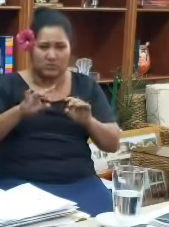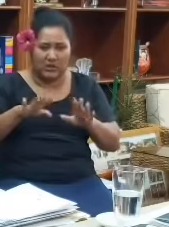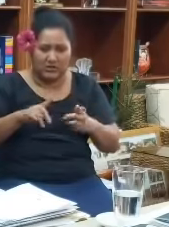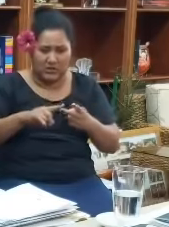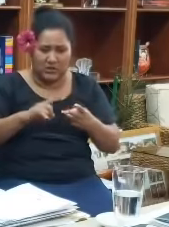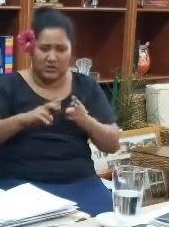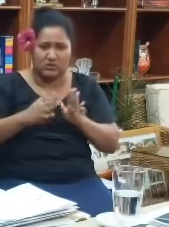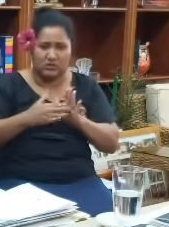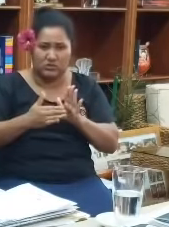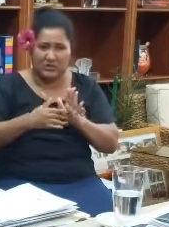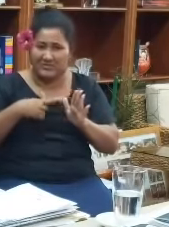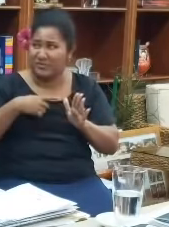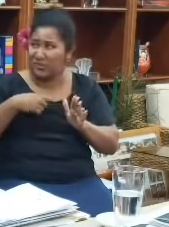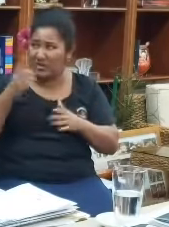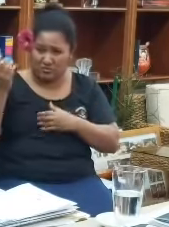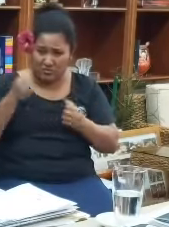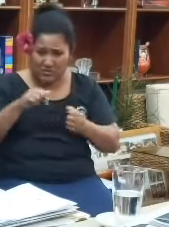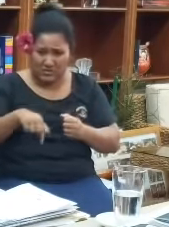avla vel fas tangata.